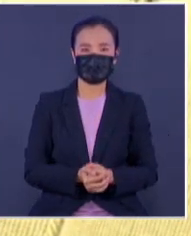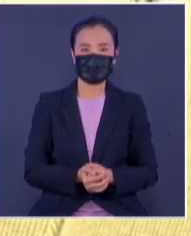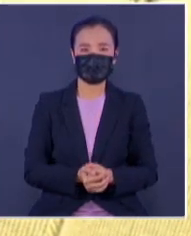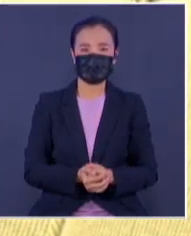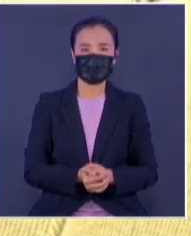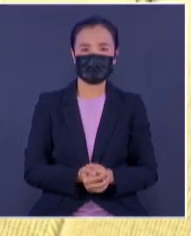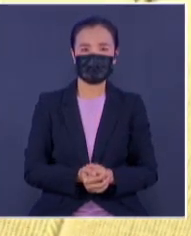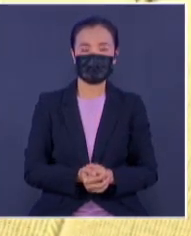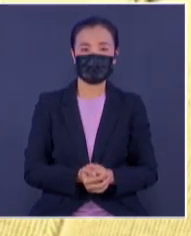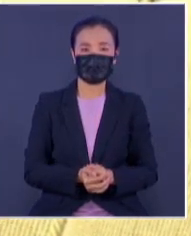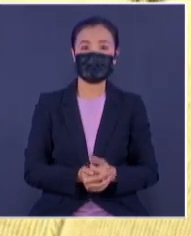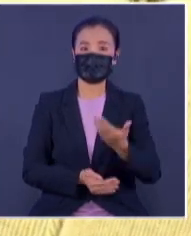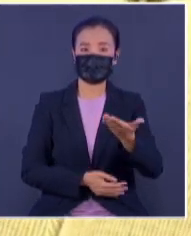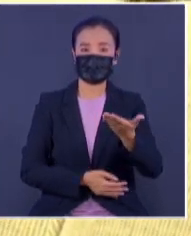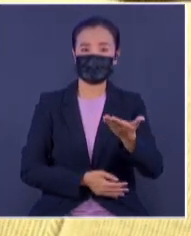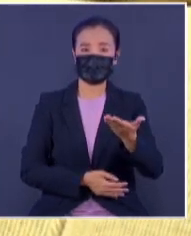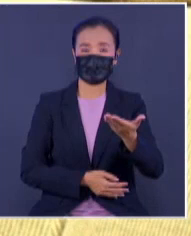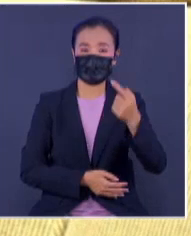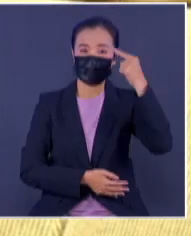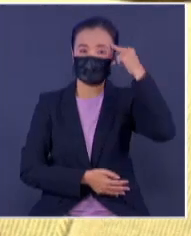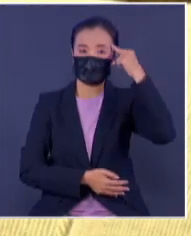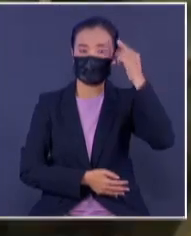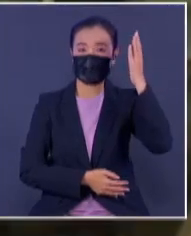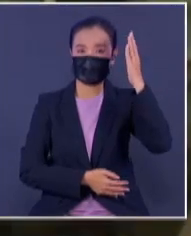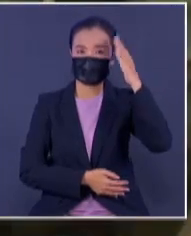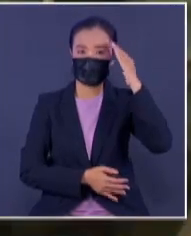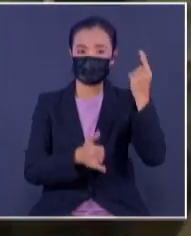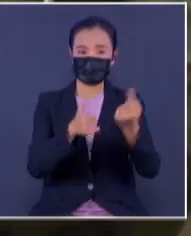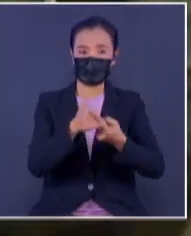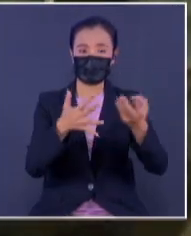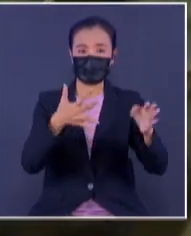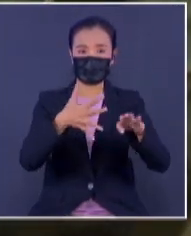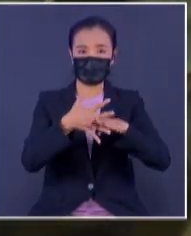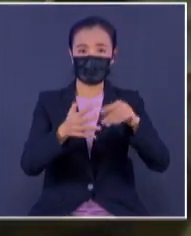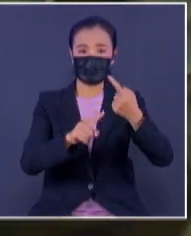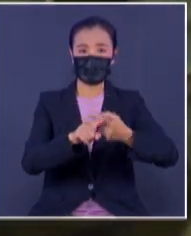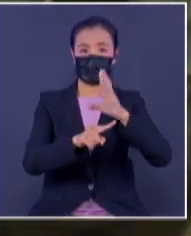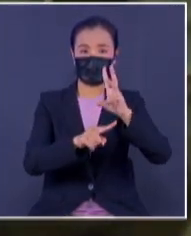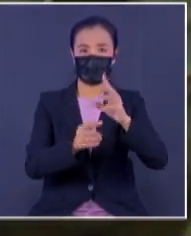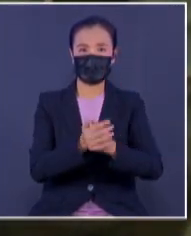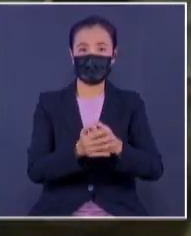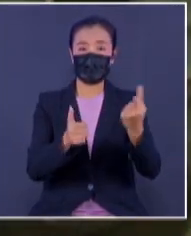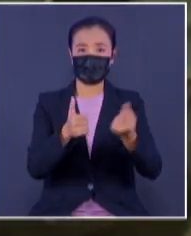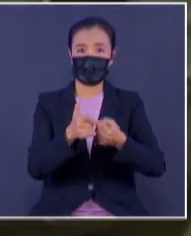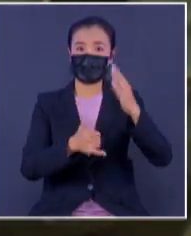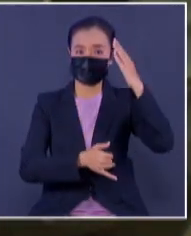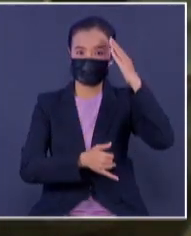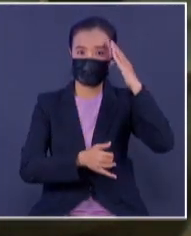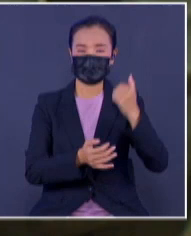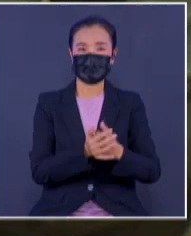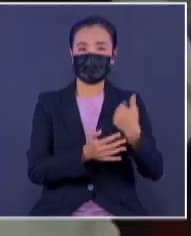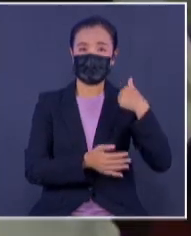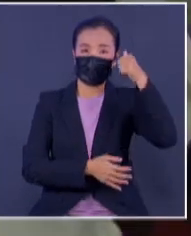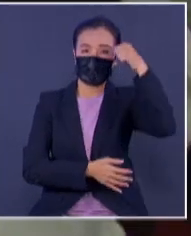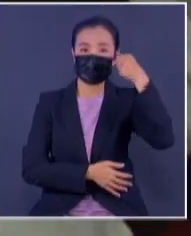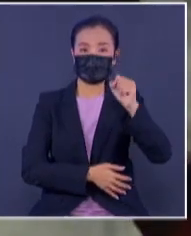าบิ๊กติ๊กนะครับหรือว่าพลเอกปรีชาจันโอชาจะเข้ามารับทราบข้อกล่าวหาในช่วงกลางเดือนมิถุนายนนี้ครับพอรับทราบข้อกล่าวหาเสร็จเรียบร้อยก็จะมีเวลาอีก